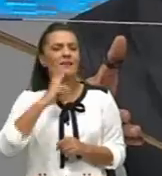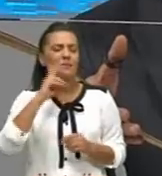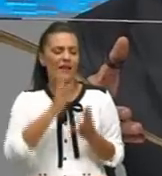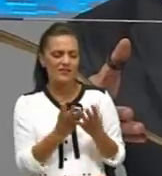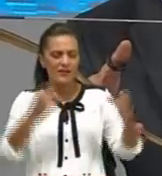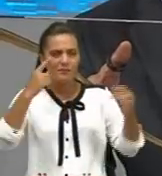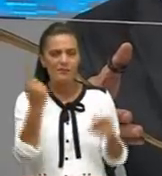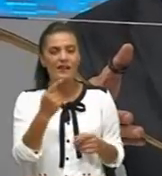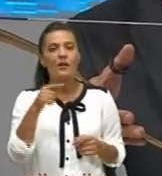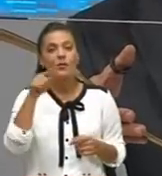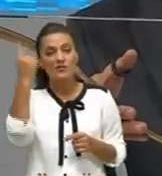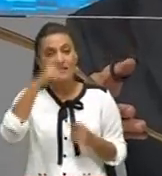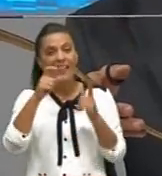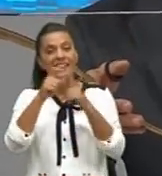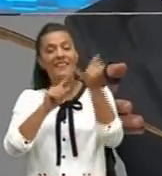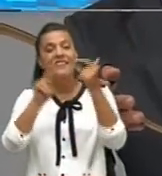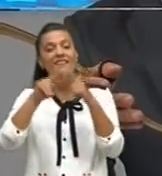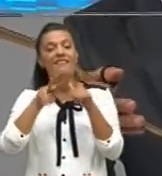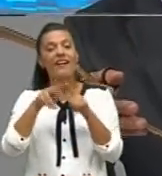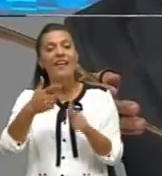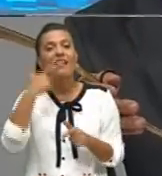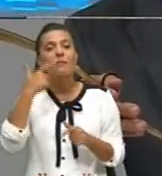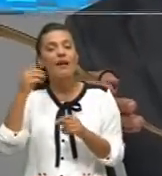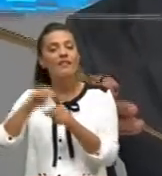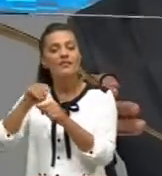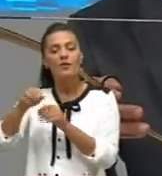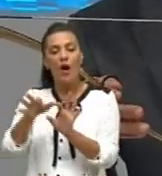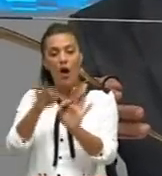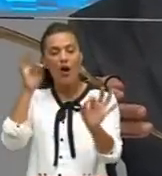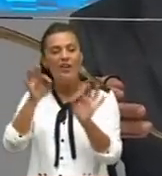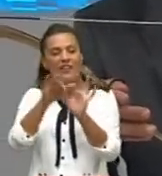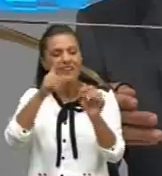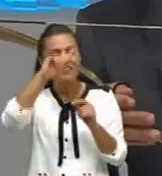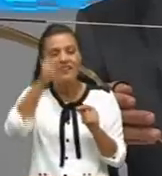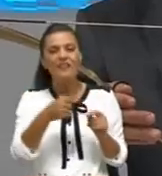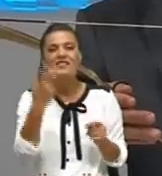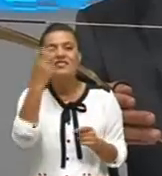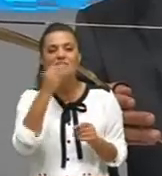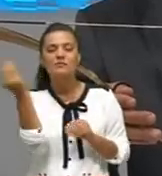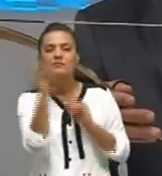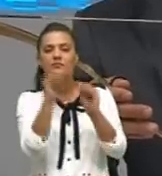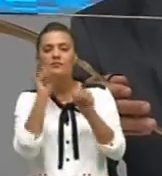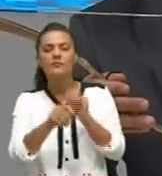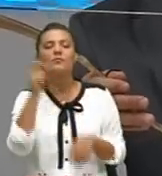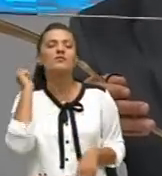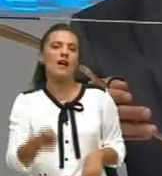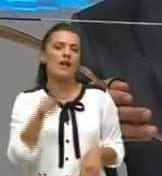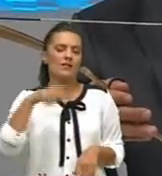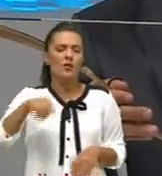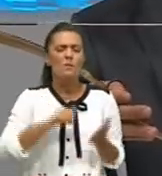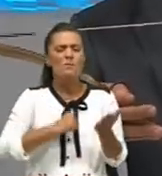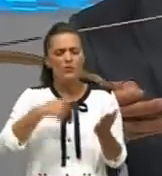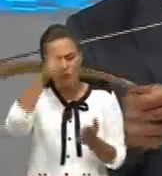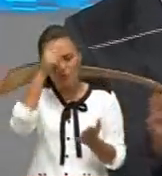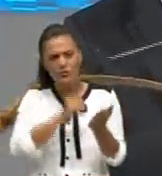O yüzden zaten divan edebiyatçıları asla oktan ve yaydan bahsetmeden şiir yazmamışlar. Hı hı. Yani bütün hı hı,